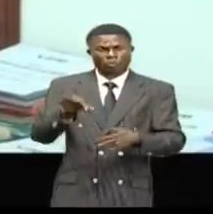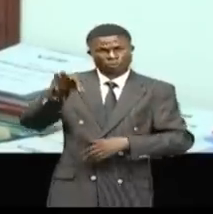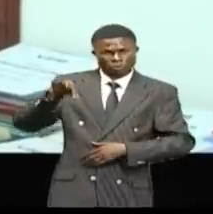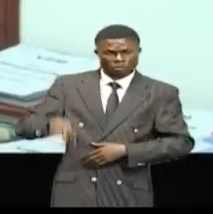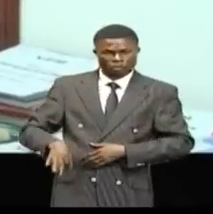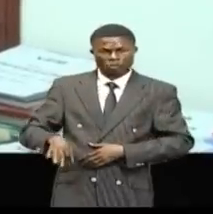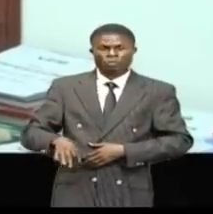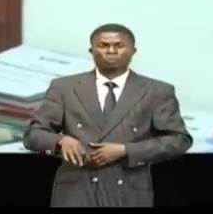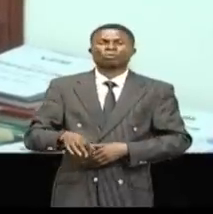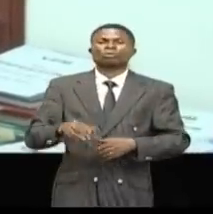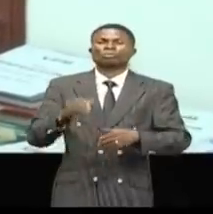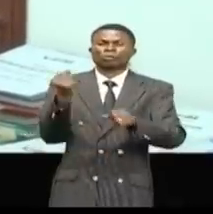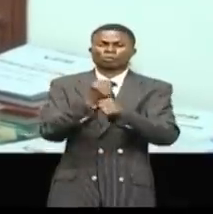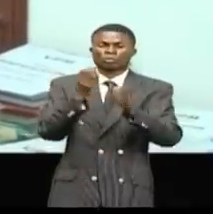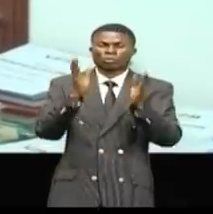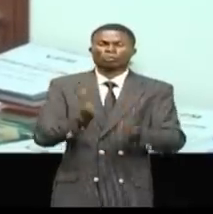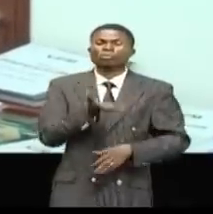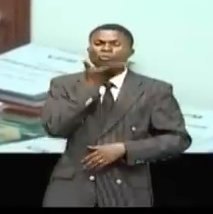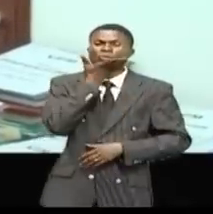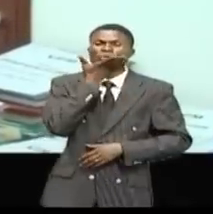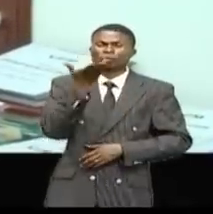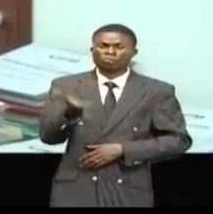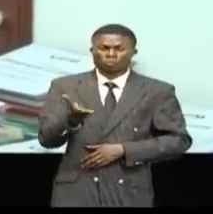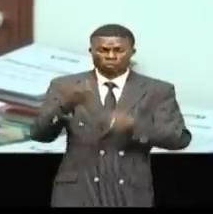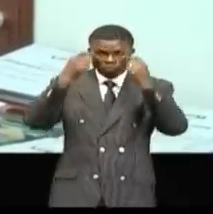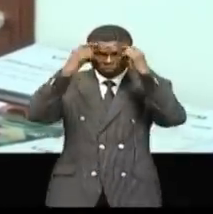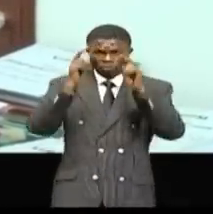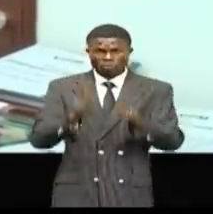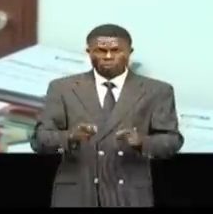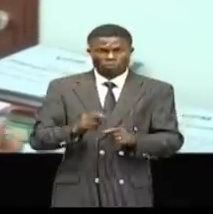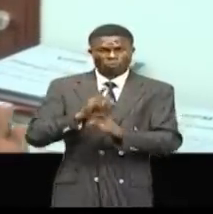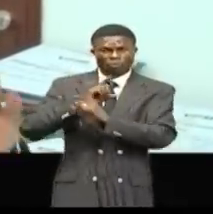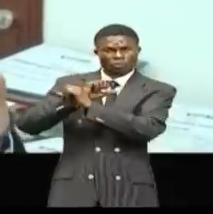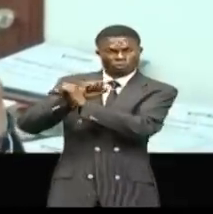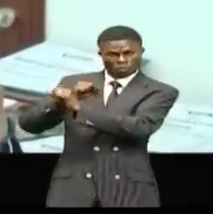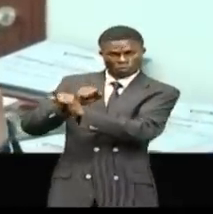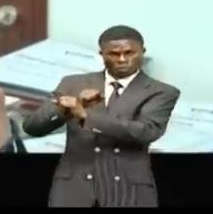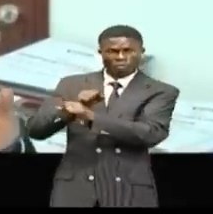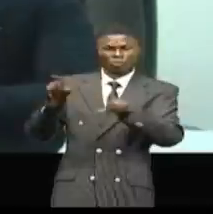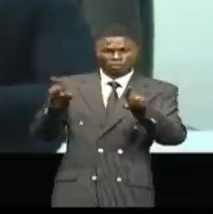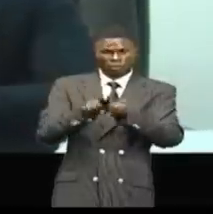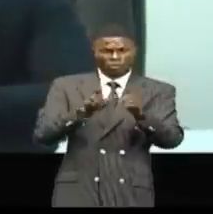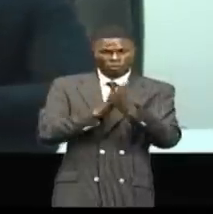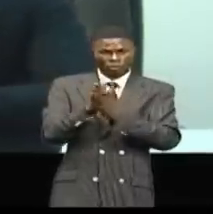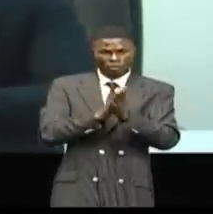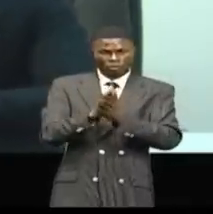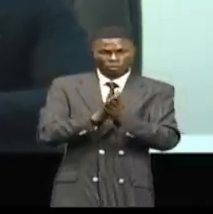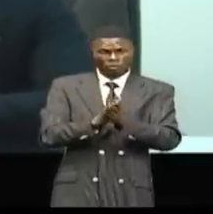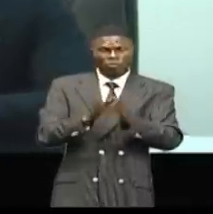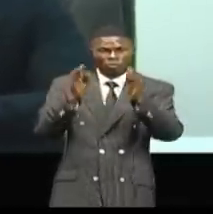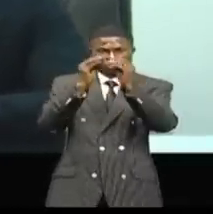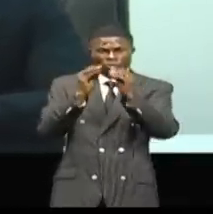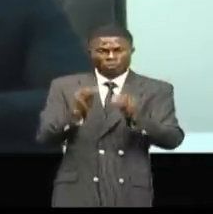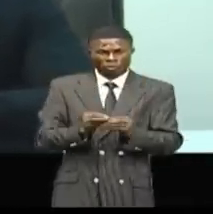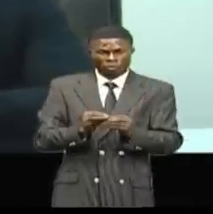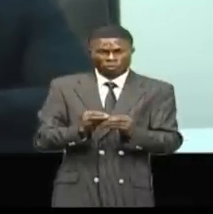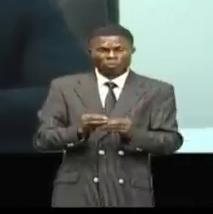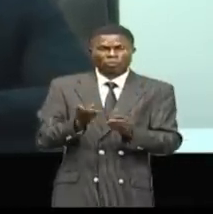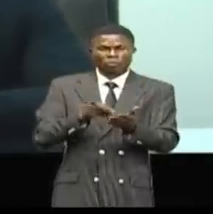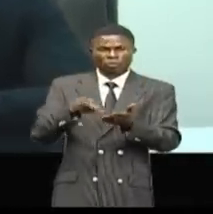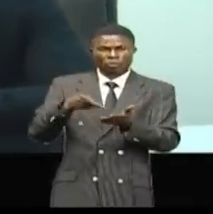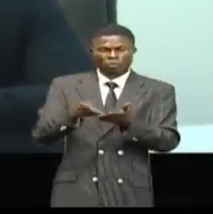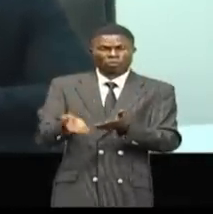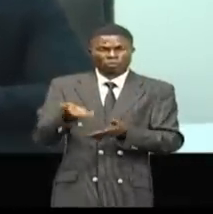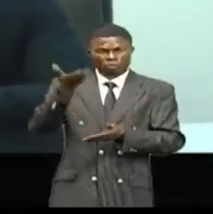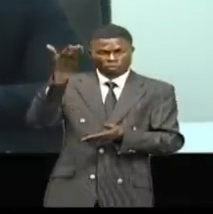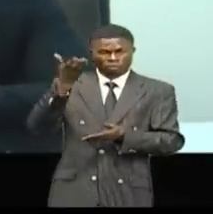agents retraités, ainsi que quelques mesures conservatoires relatives à la maîtrise des effectifs et de la masse